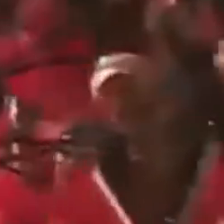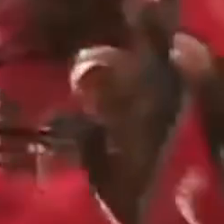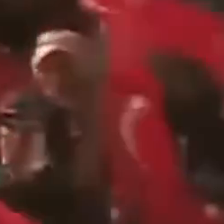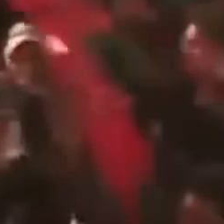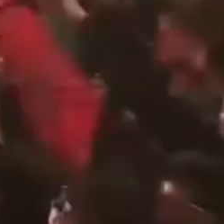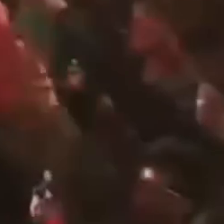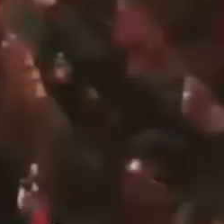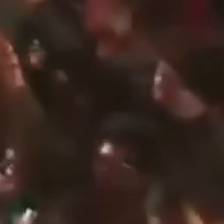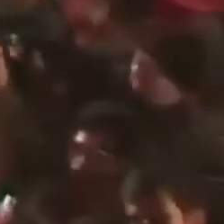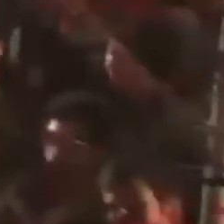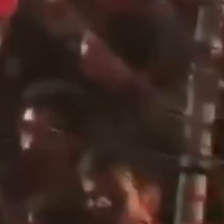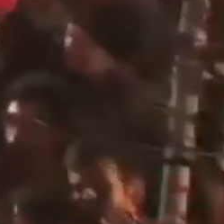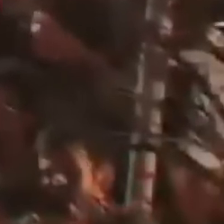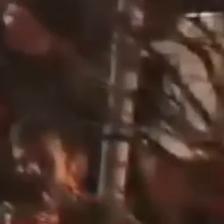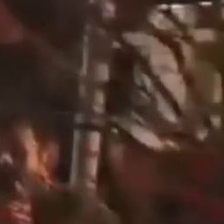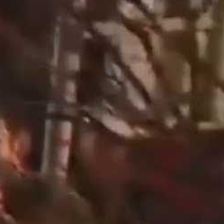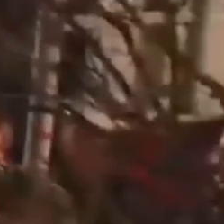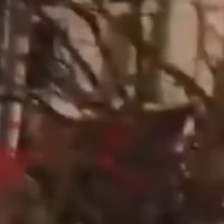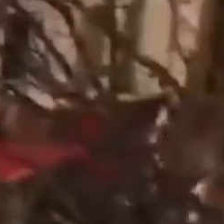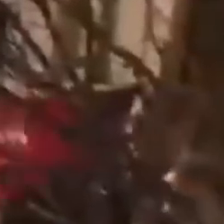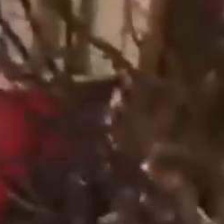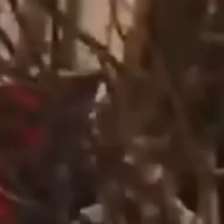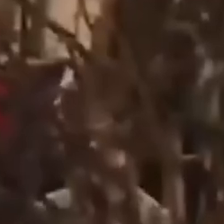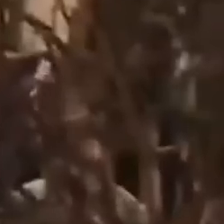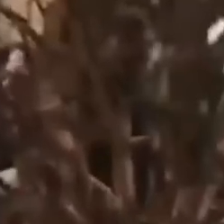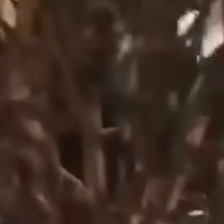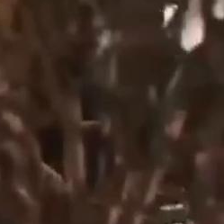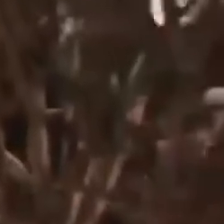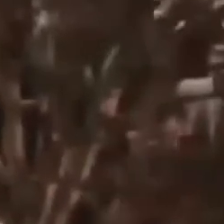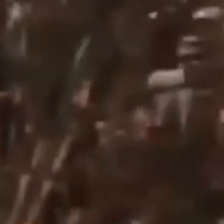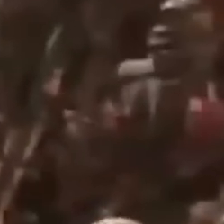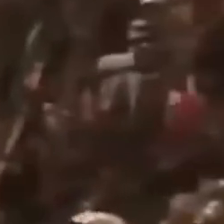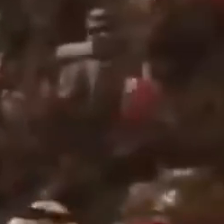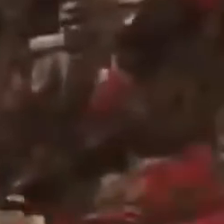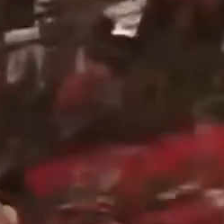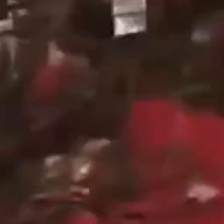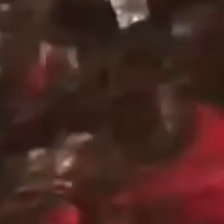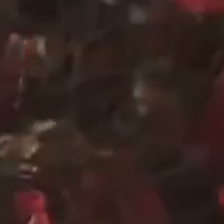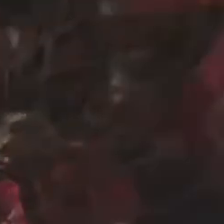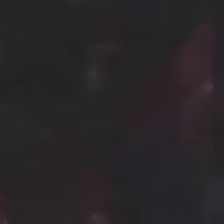kavgamızın şehri.